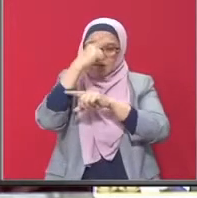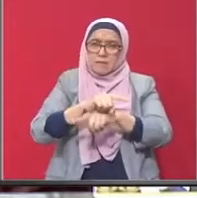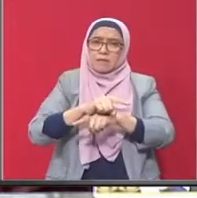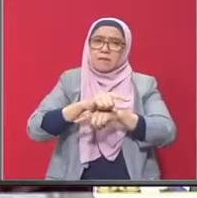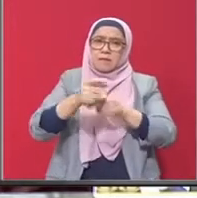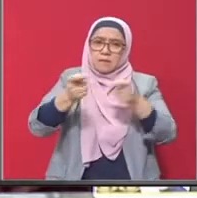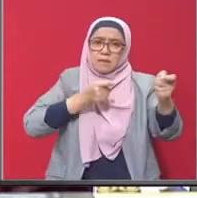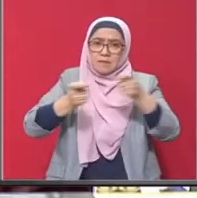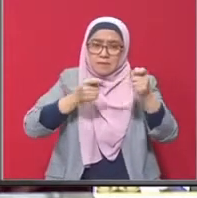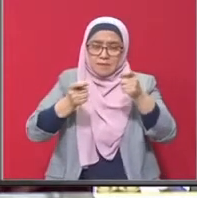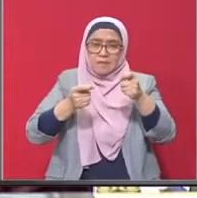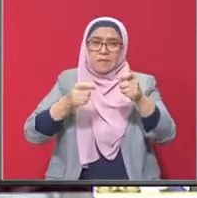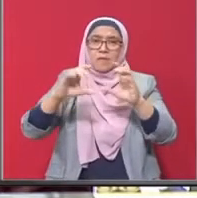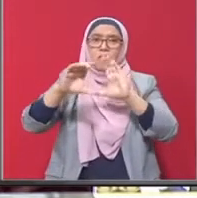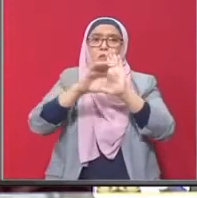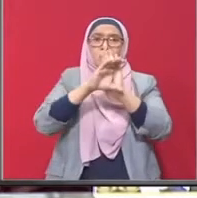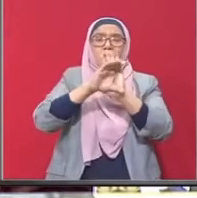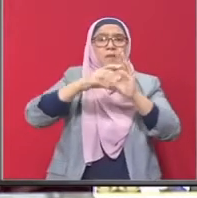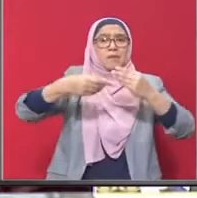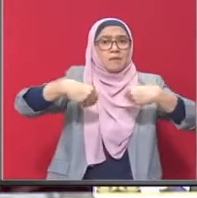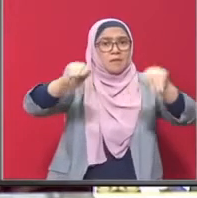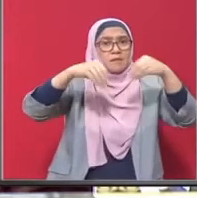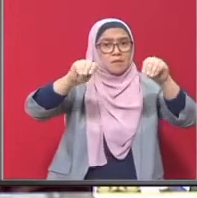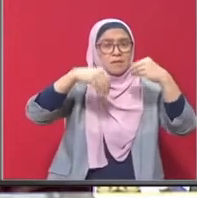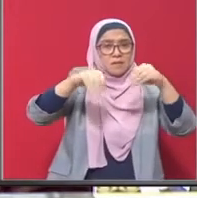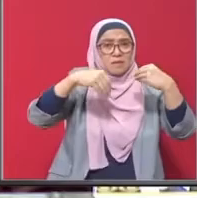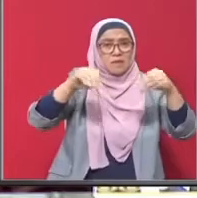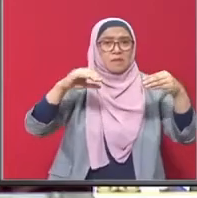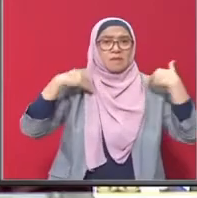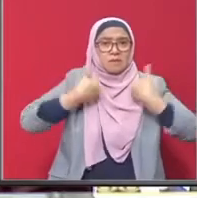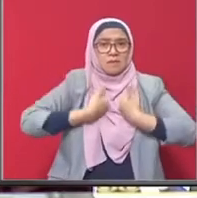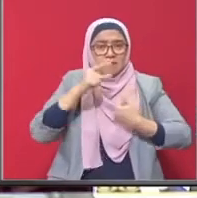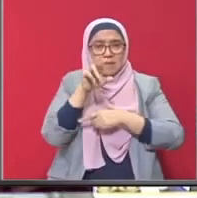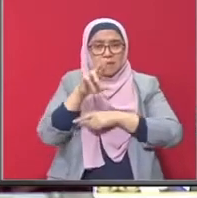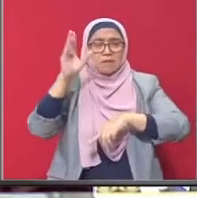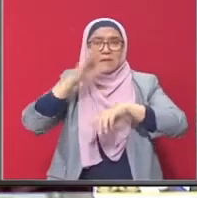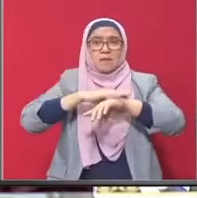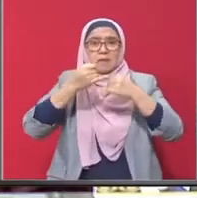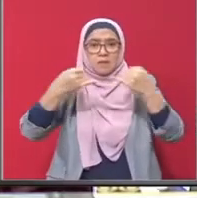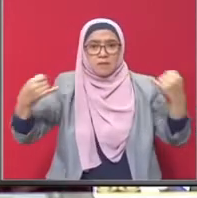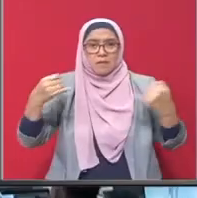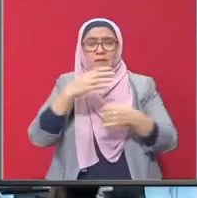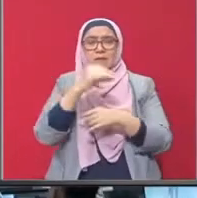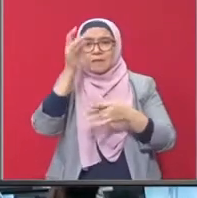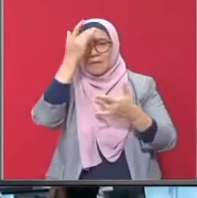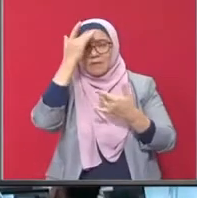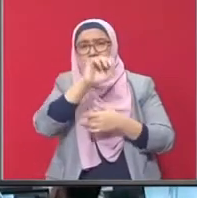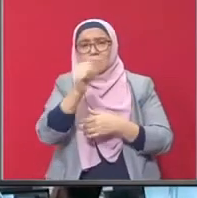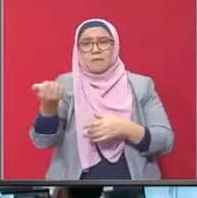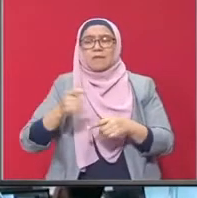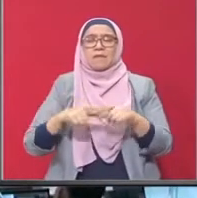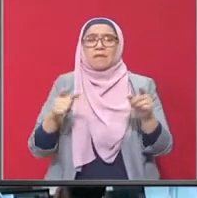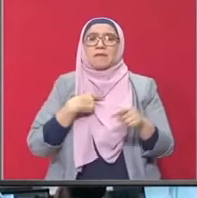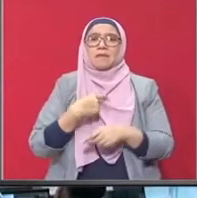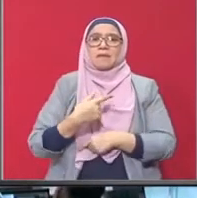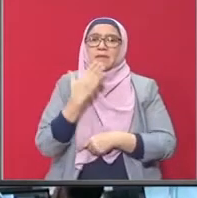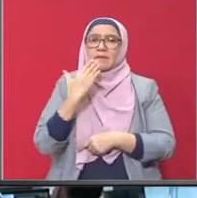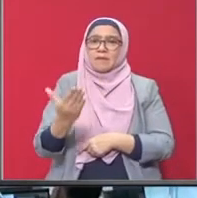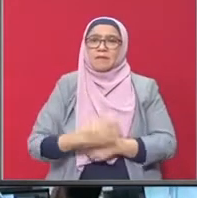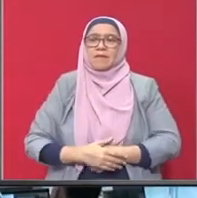paralon seperti pedagang atas talian dana penyakit motif Rose seorang teman yang mau